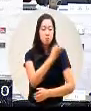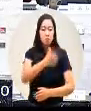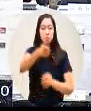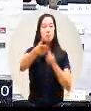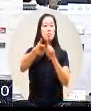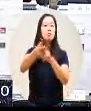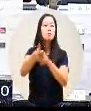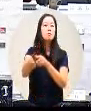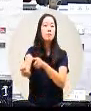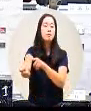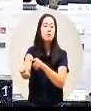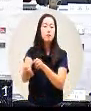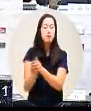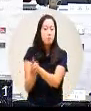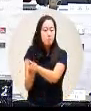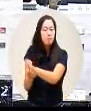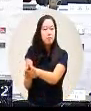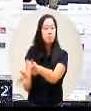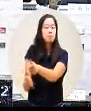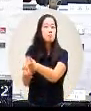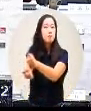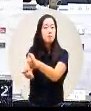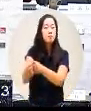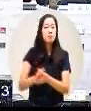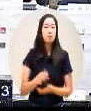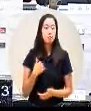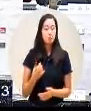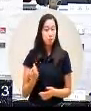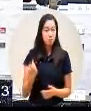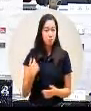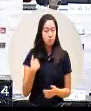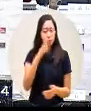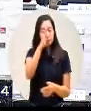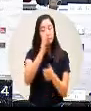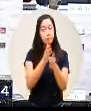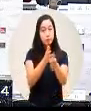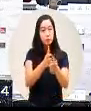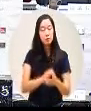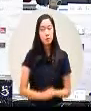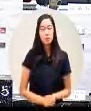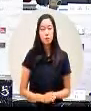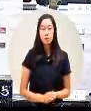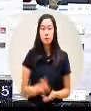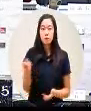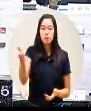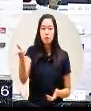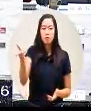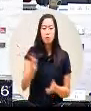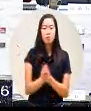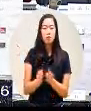啊。啊，即摆就我要请问了吼，伊声声故